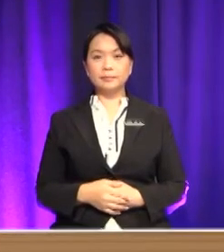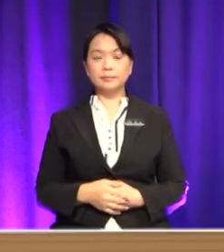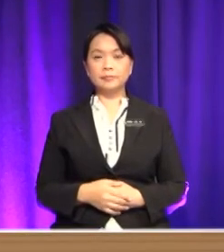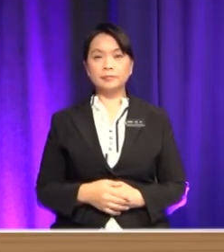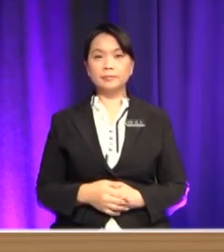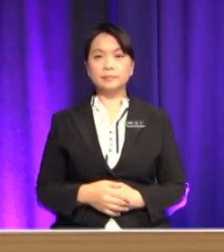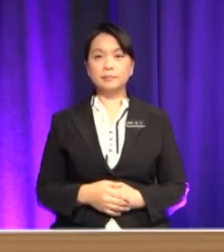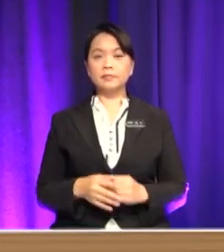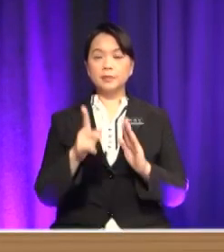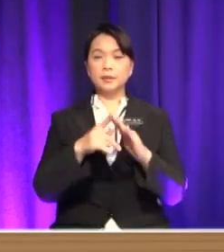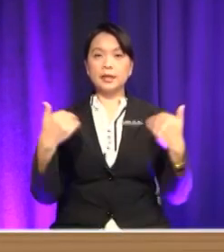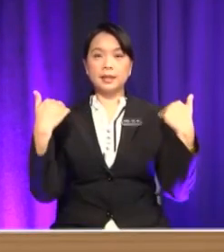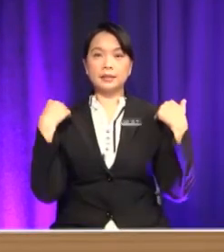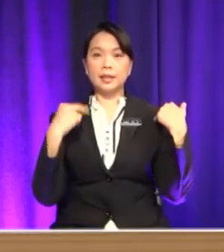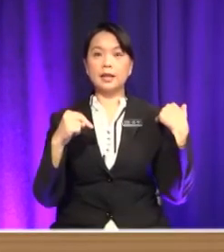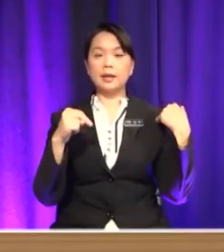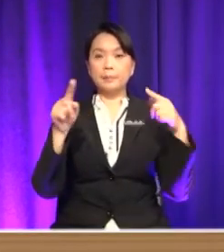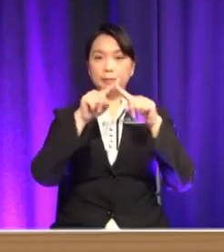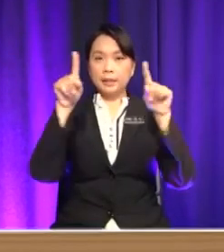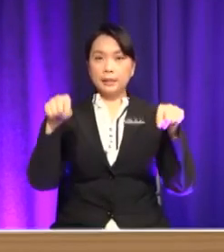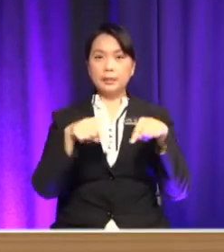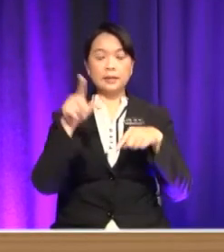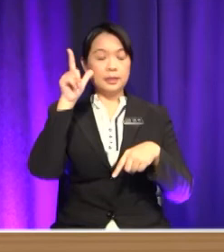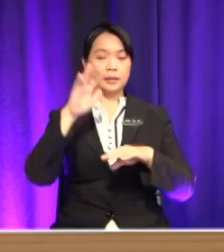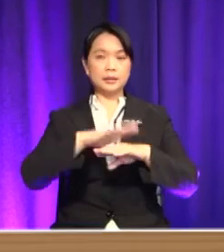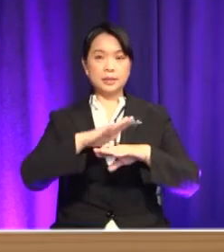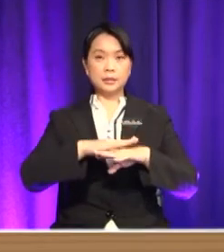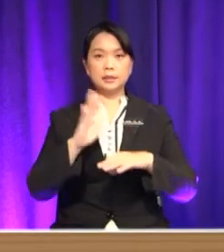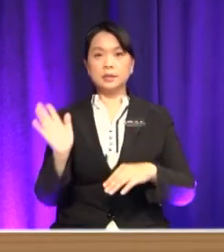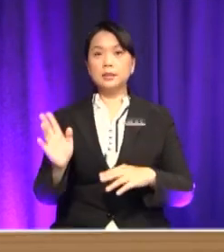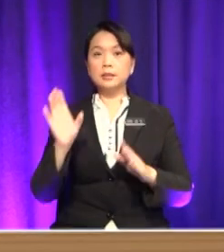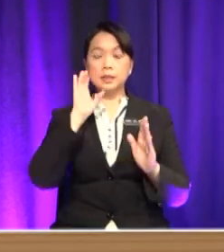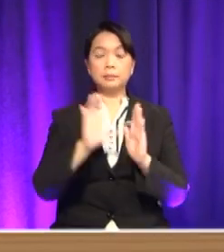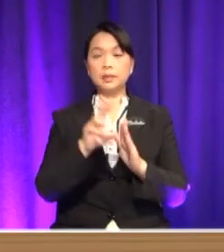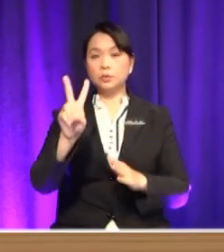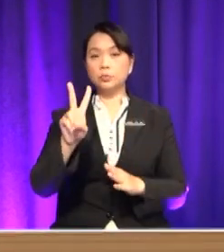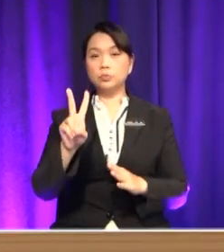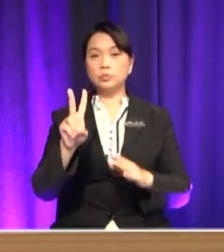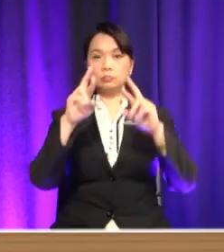bila dilihat daripada pandangan atas. Baik, yang seterusnya. Yang kedua, gambar yang kedua ni. Bumbung apa ni?